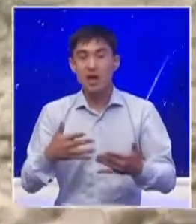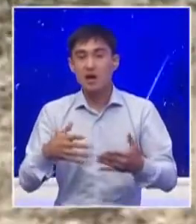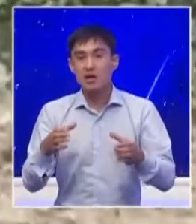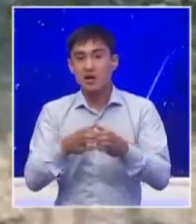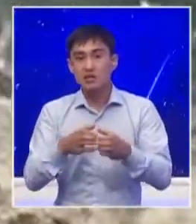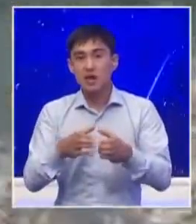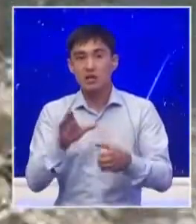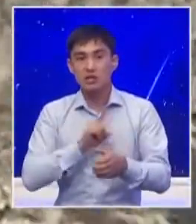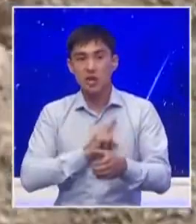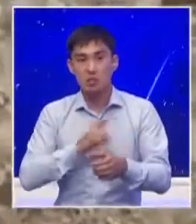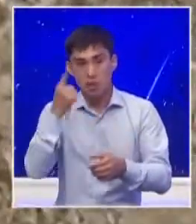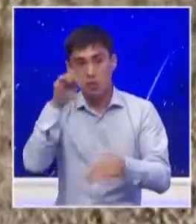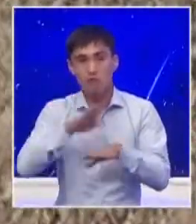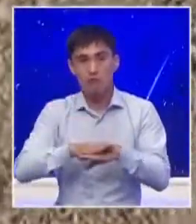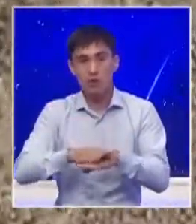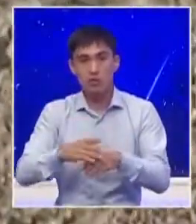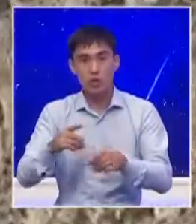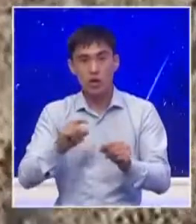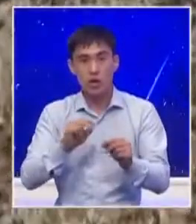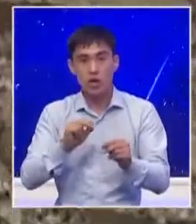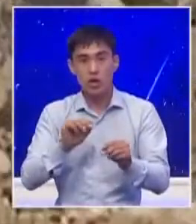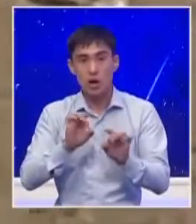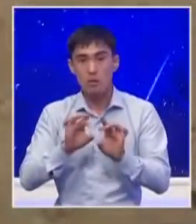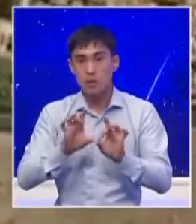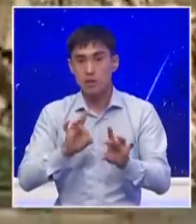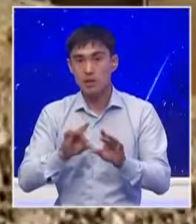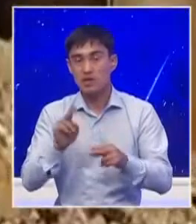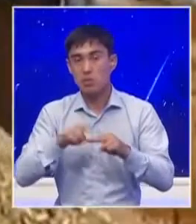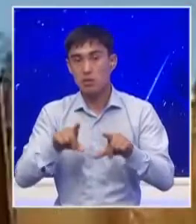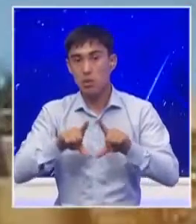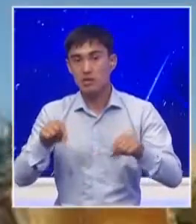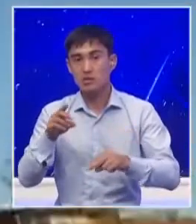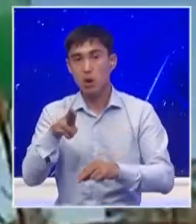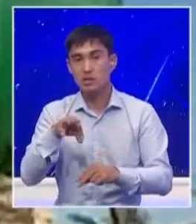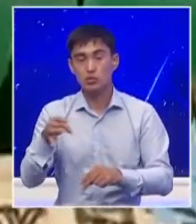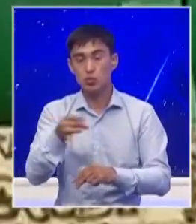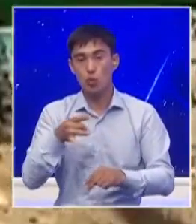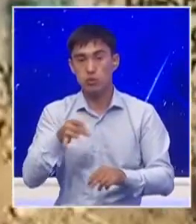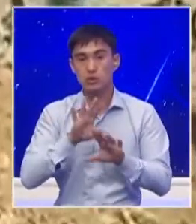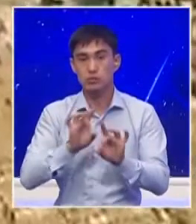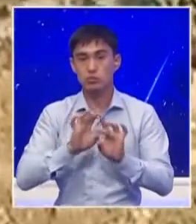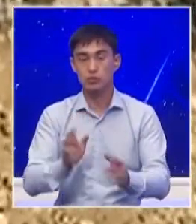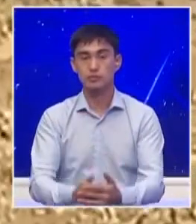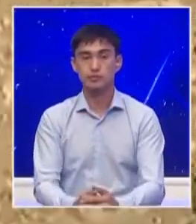издания ожидает по данному факту комментарий от департамента полиции мангистауской области